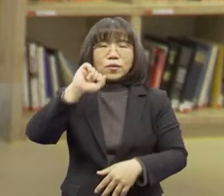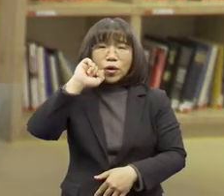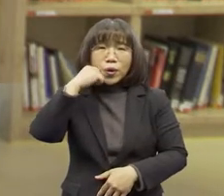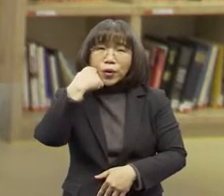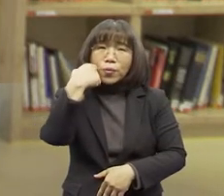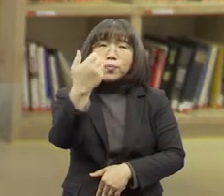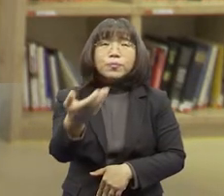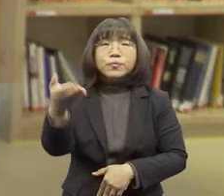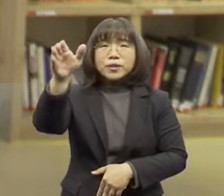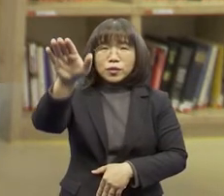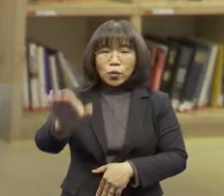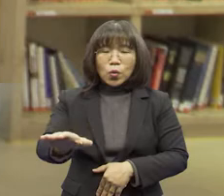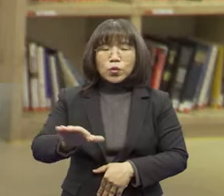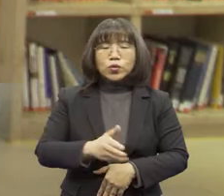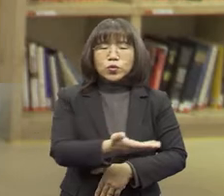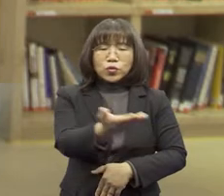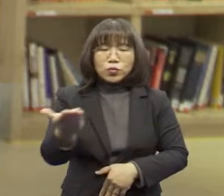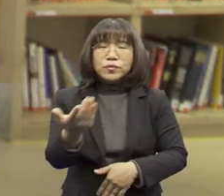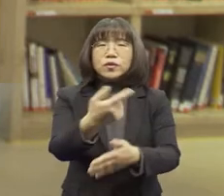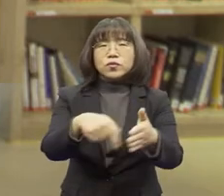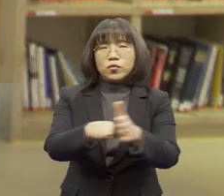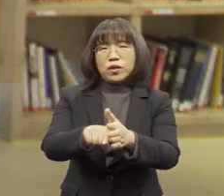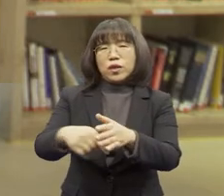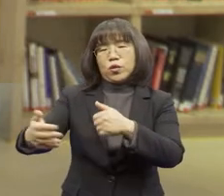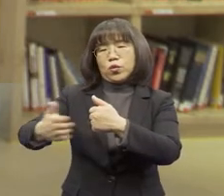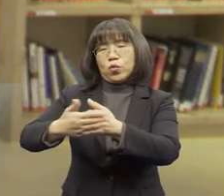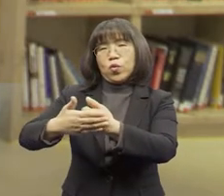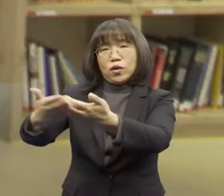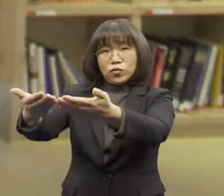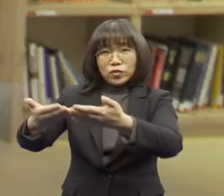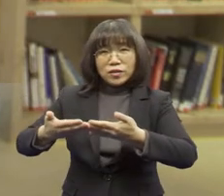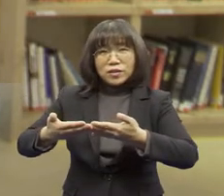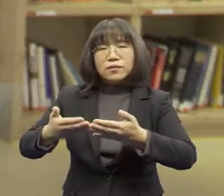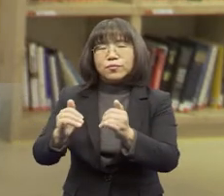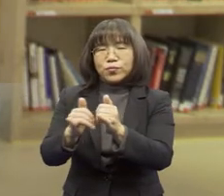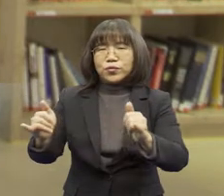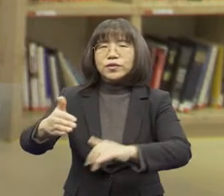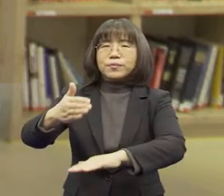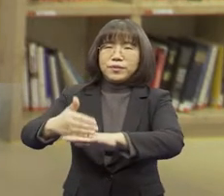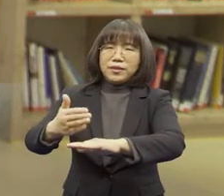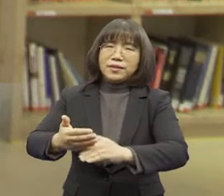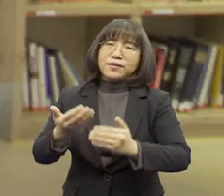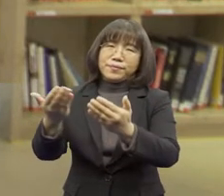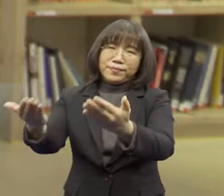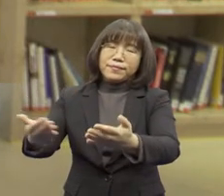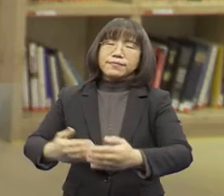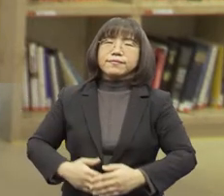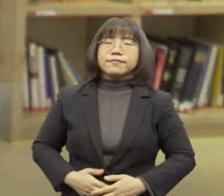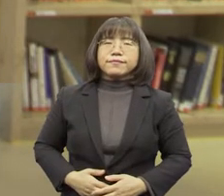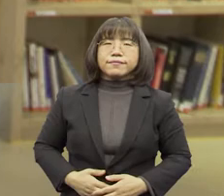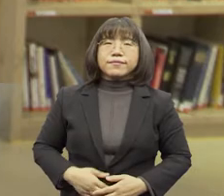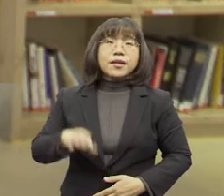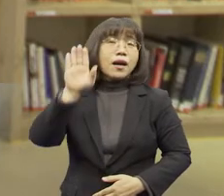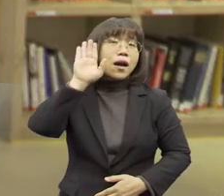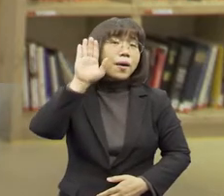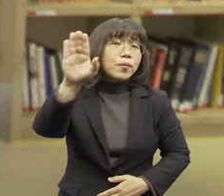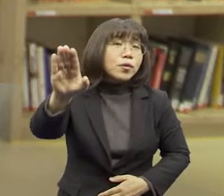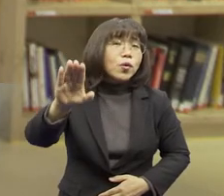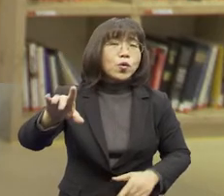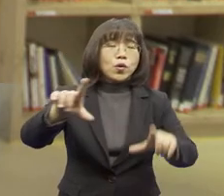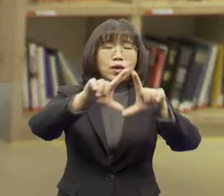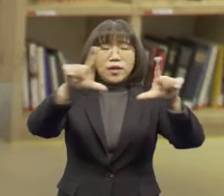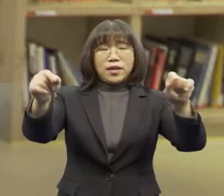뒤 운정 규정에도 불구하고 주민들을 위해 협의체 주신 관계 부서에 감사드립니다 앞으로